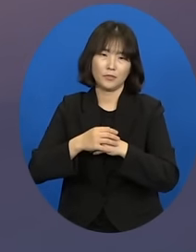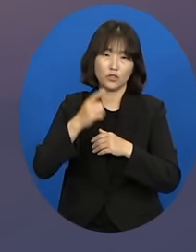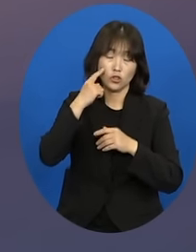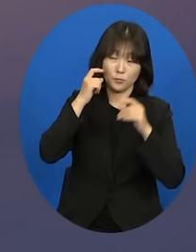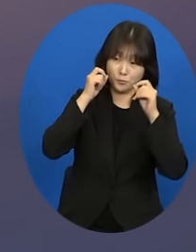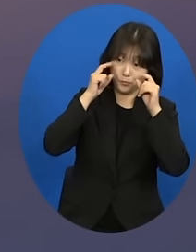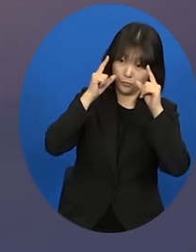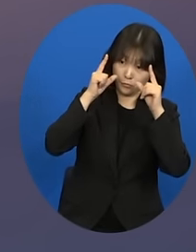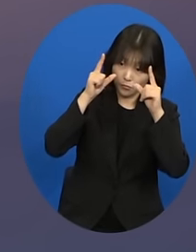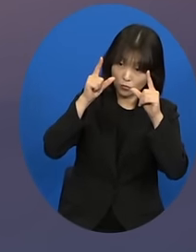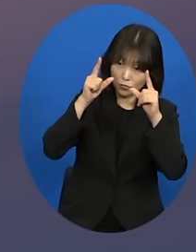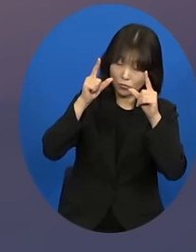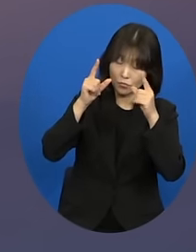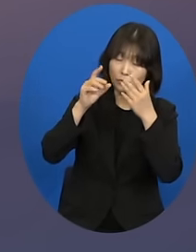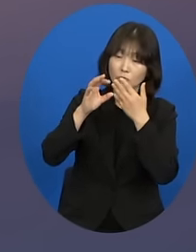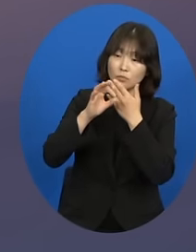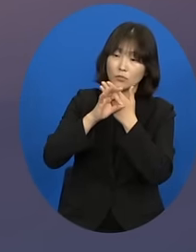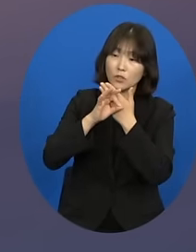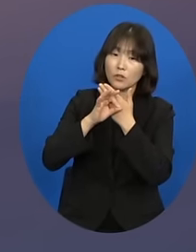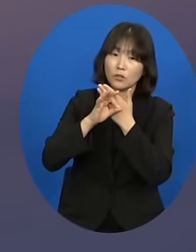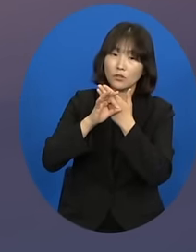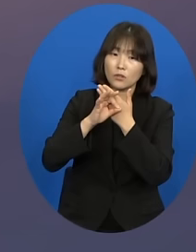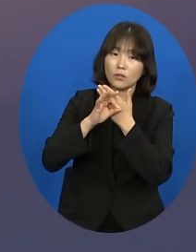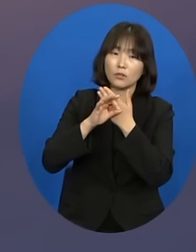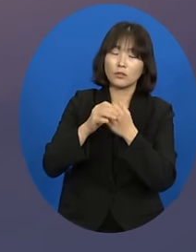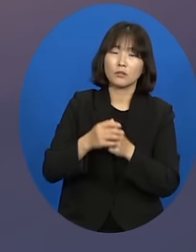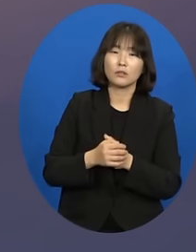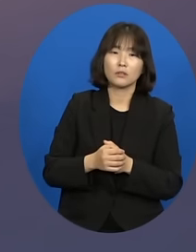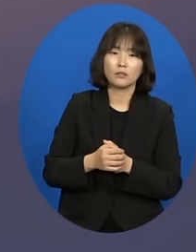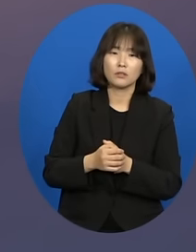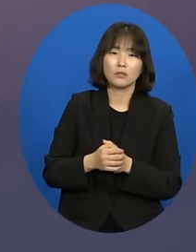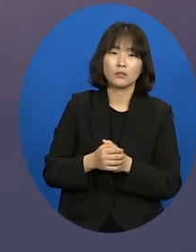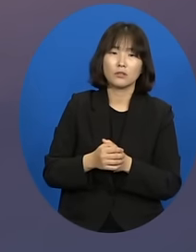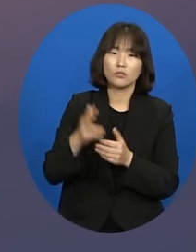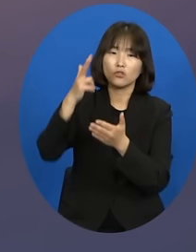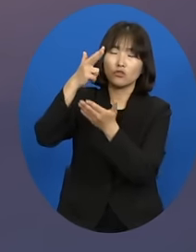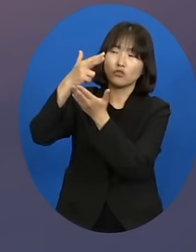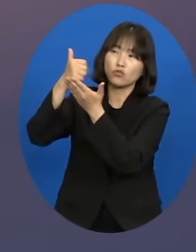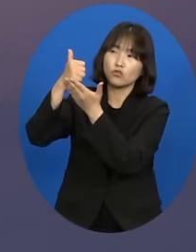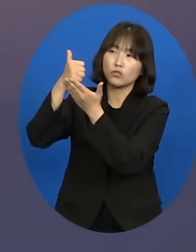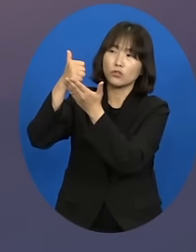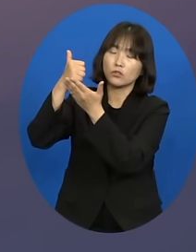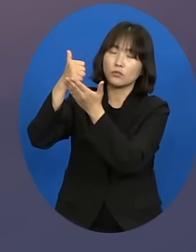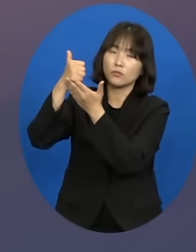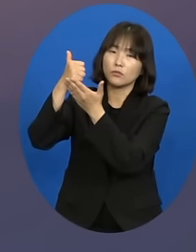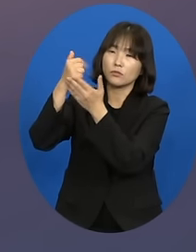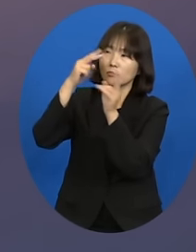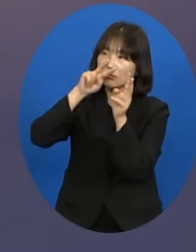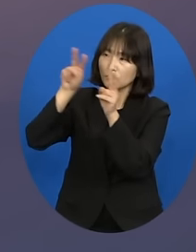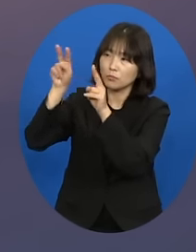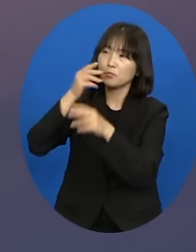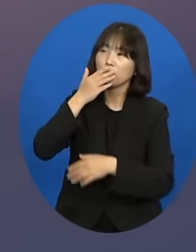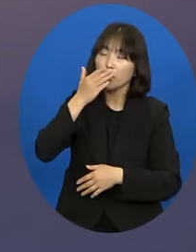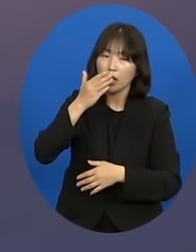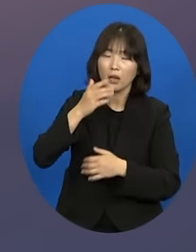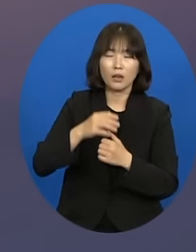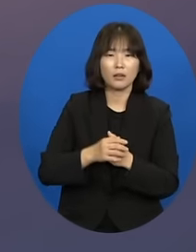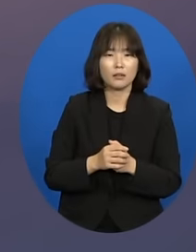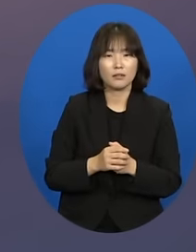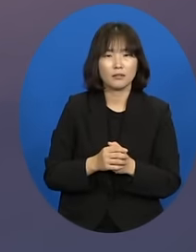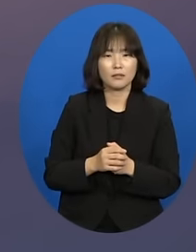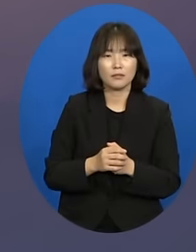것이 성도의 죽음인 줄로 믿으시면 됩니다. 그러니 너무